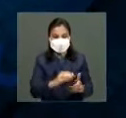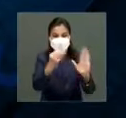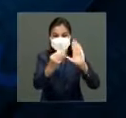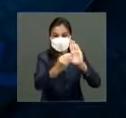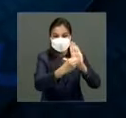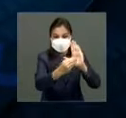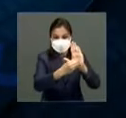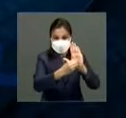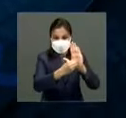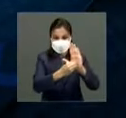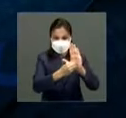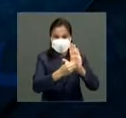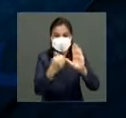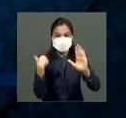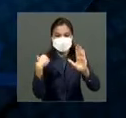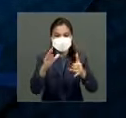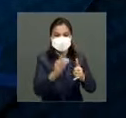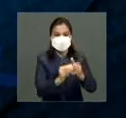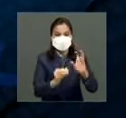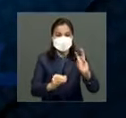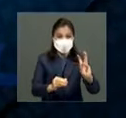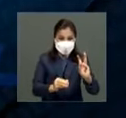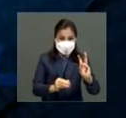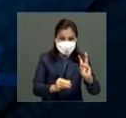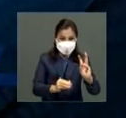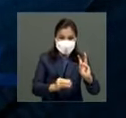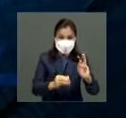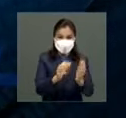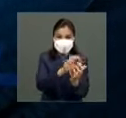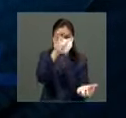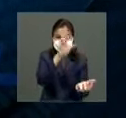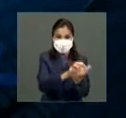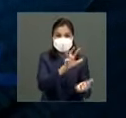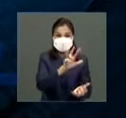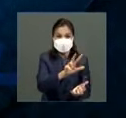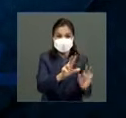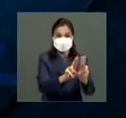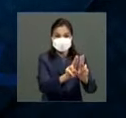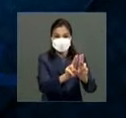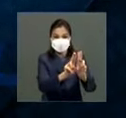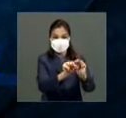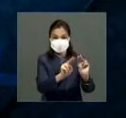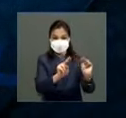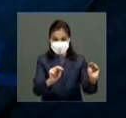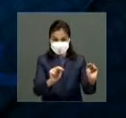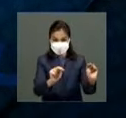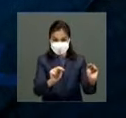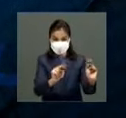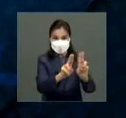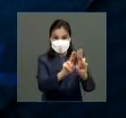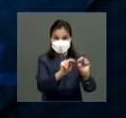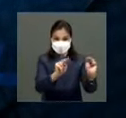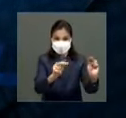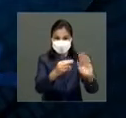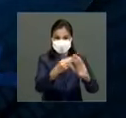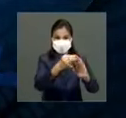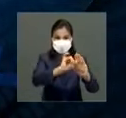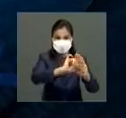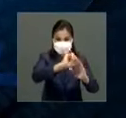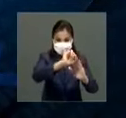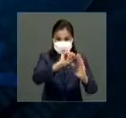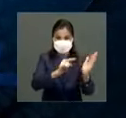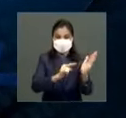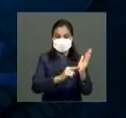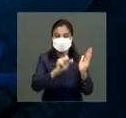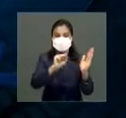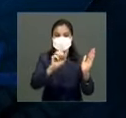คร6รายสมุทรปราการ3นนทบุรีนะครับอยู่ที่นนทบุรีเชียงใหม่แล้วก็สมุท